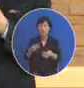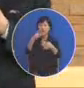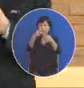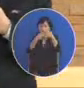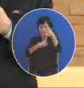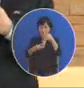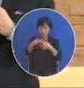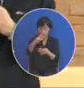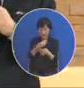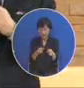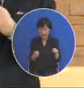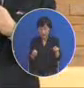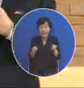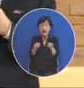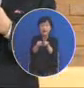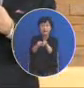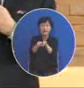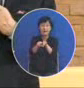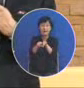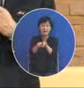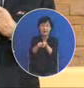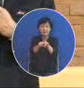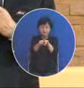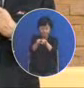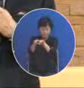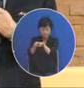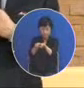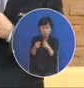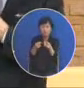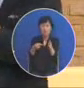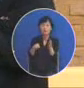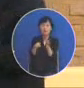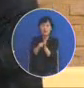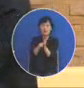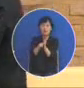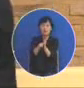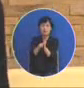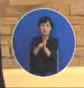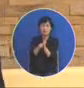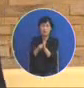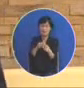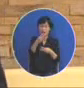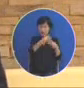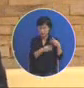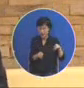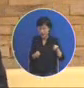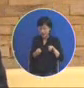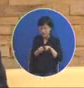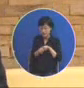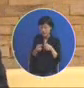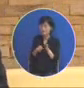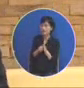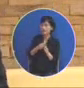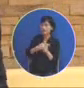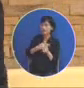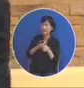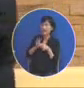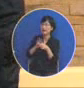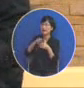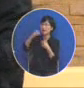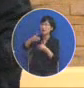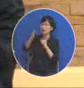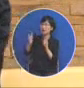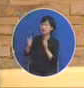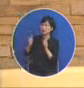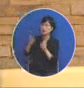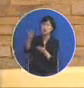렘넌트와 함께할 수 있는 나의 룸을 주옵소서. So ask God, give me a room where